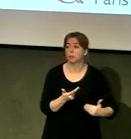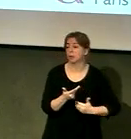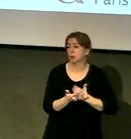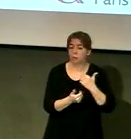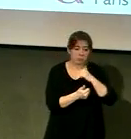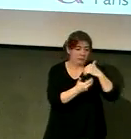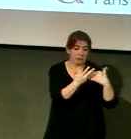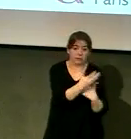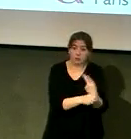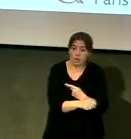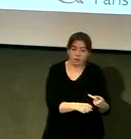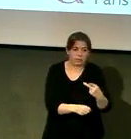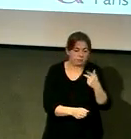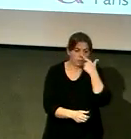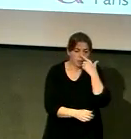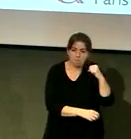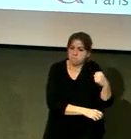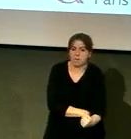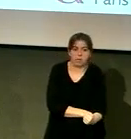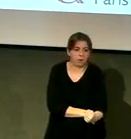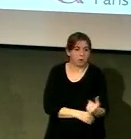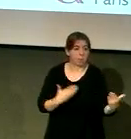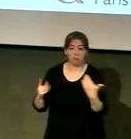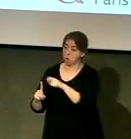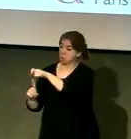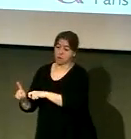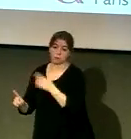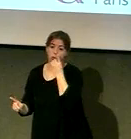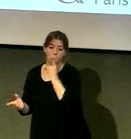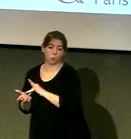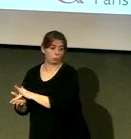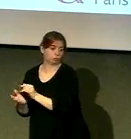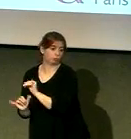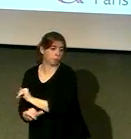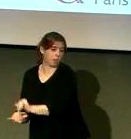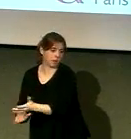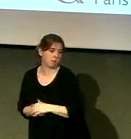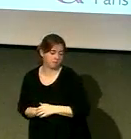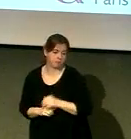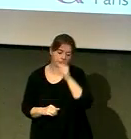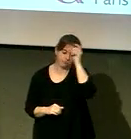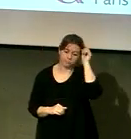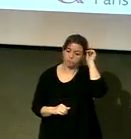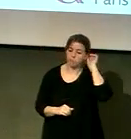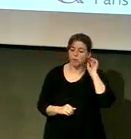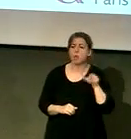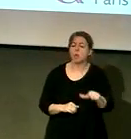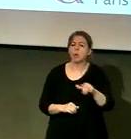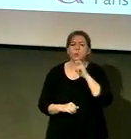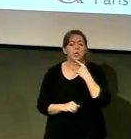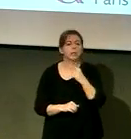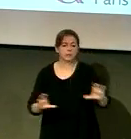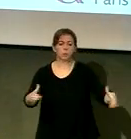a énormément de risques qui sont extrêmement majorés pour ces jeunes femmes. Et dans la cohorte de 170